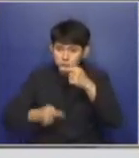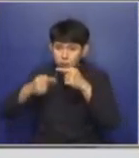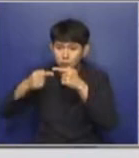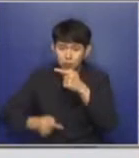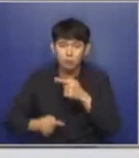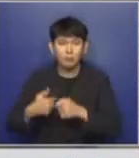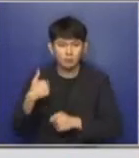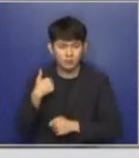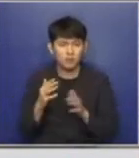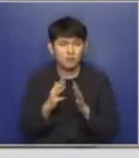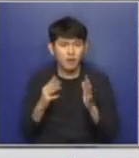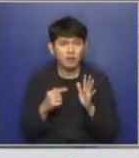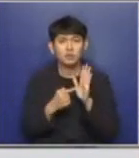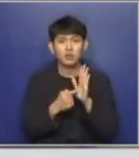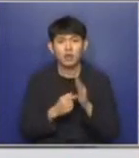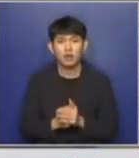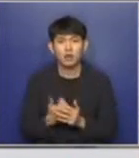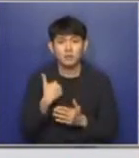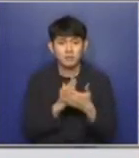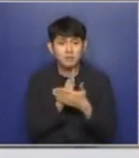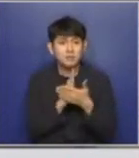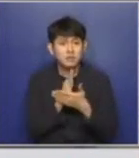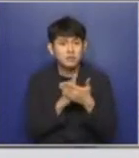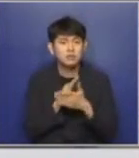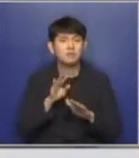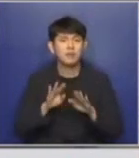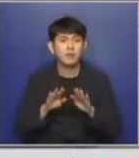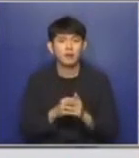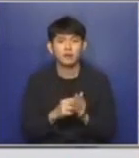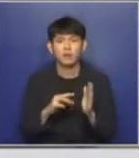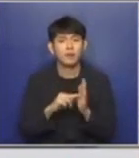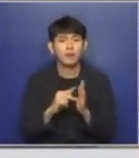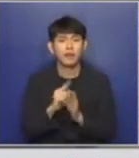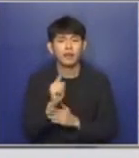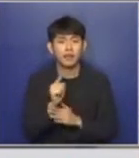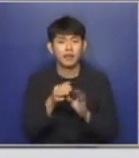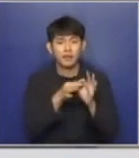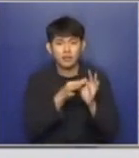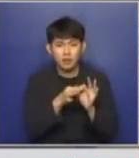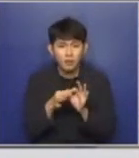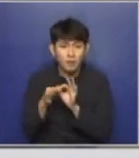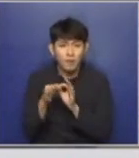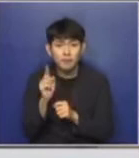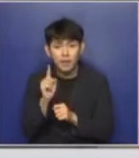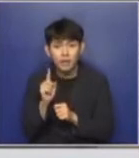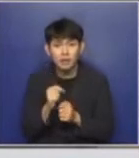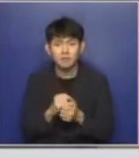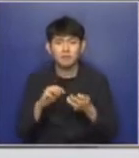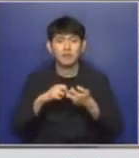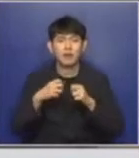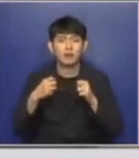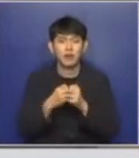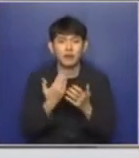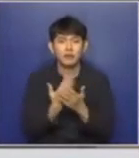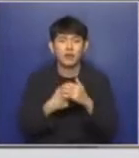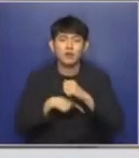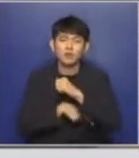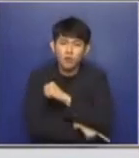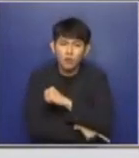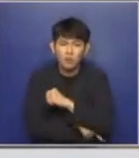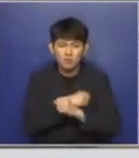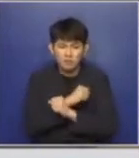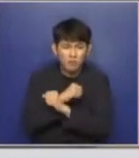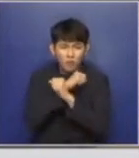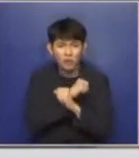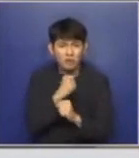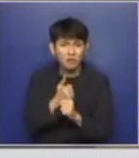ยเฉพาะบางหน่วยงานเกือบครึ่งต่อครึ่งมันจะสอดคล้องนะครับการขจัดปัญหาทุจริตคอร์รัปชันได้หรือไม่